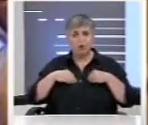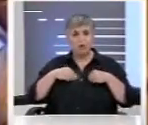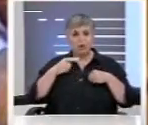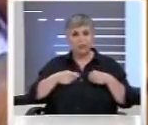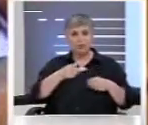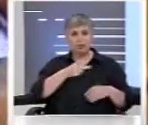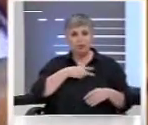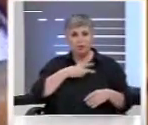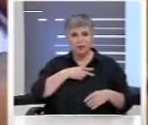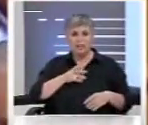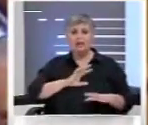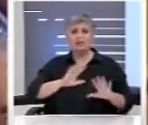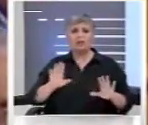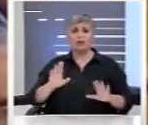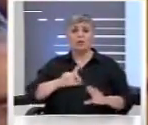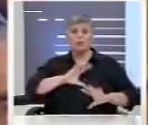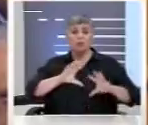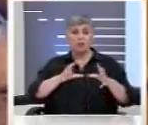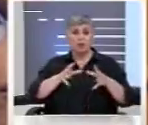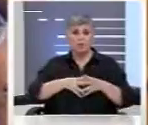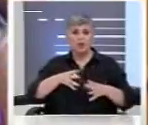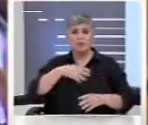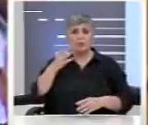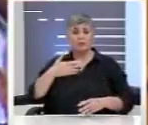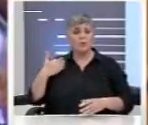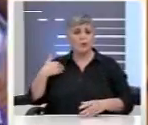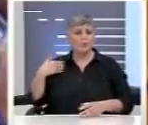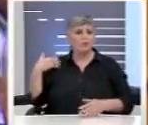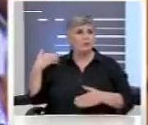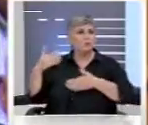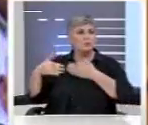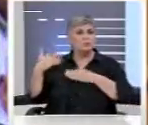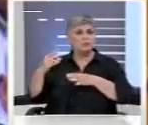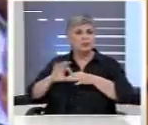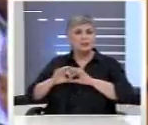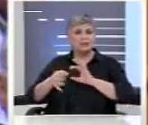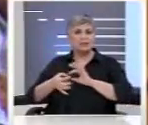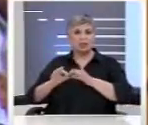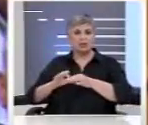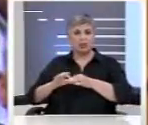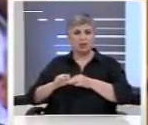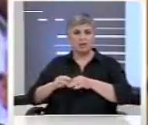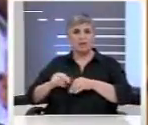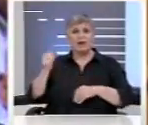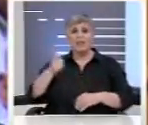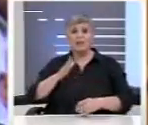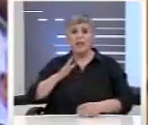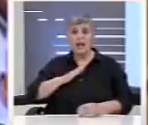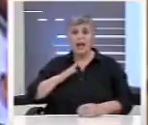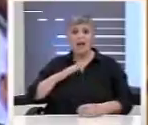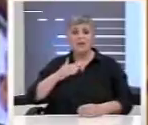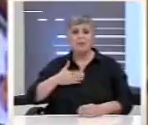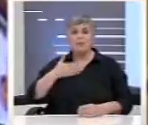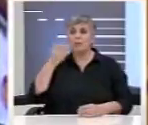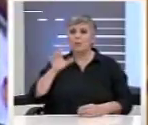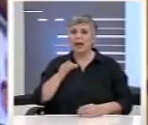ούτε κανένας από όλους εδώ που κουβαλάμε μια ιστορία στην πλάτη μας, ανθρώπων που θυσιάστηκαν, θυσίασαν τη ζωή τους, τα ξερονίσια και τα